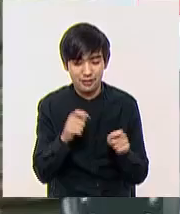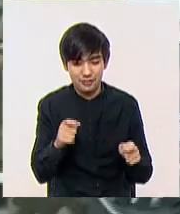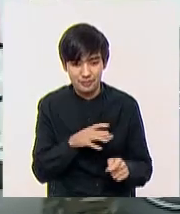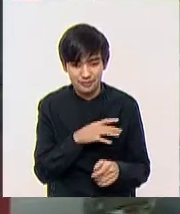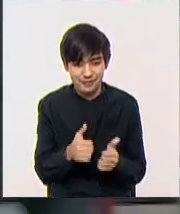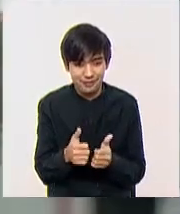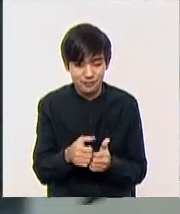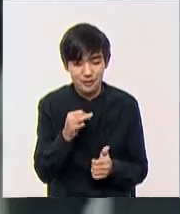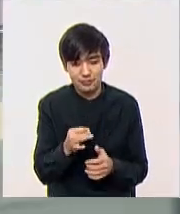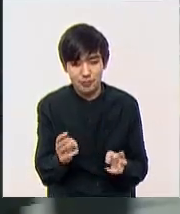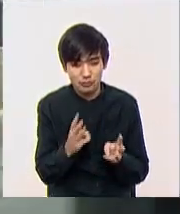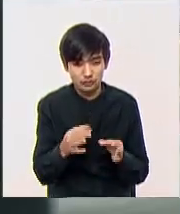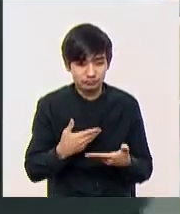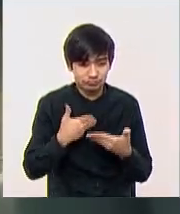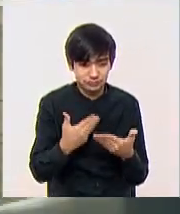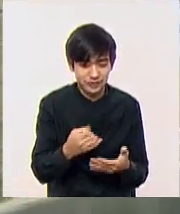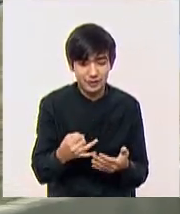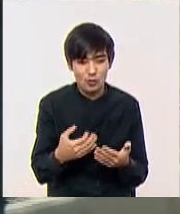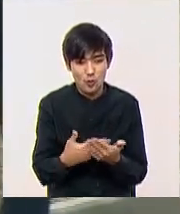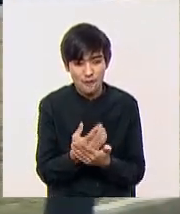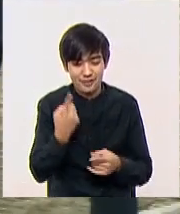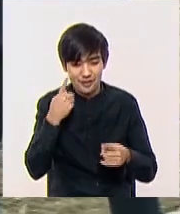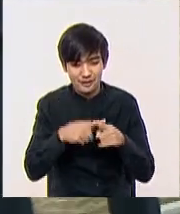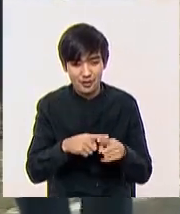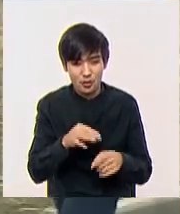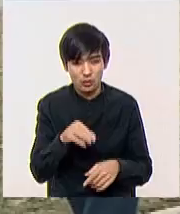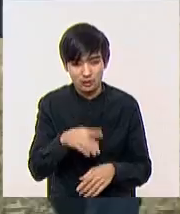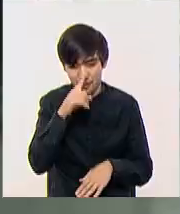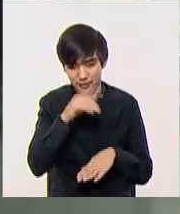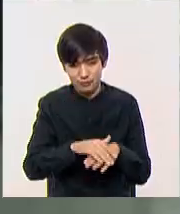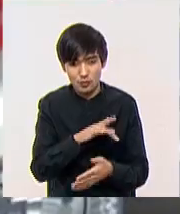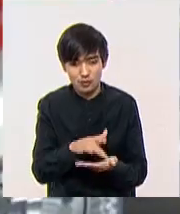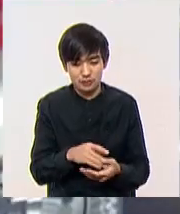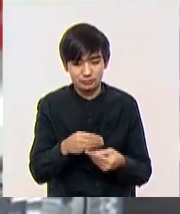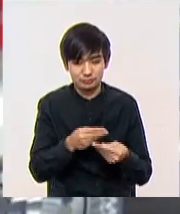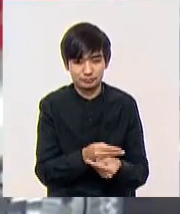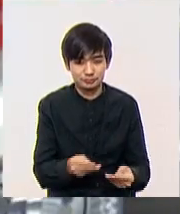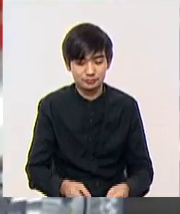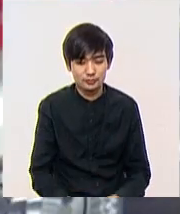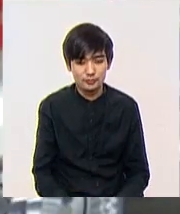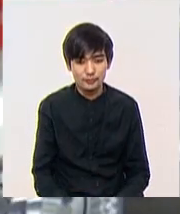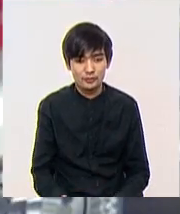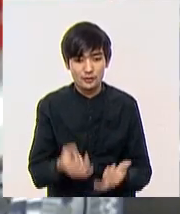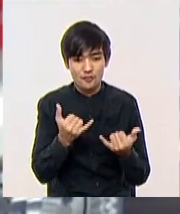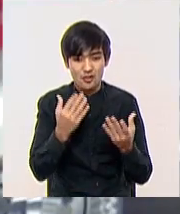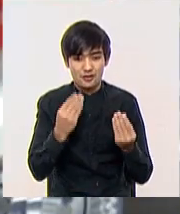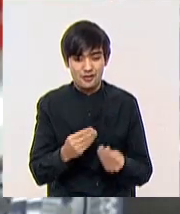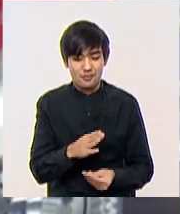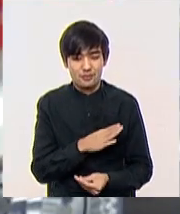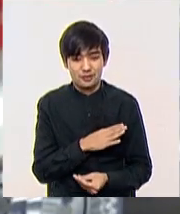огнеборцев. В помощь пожарным бригадам новая спецтехника от акима города. На сегодняшний день